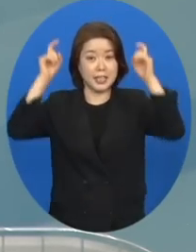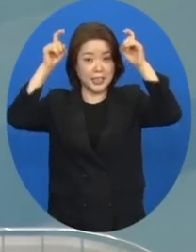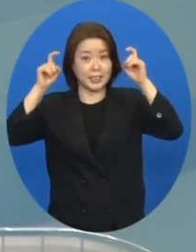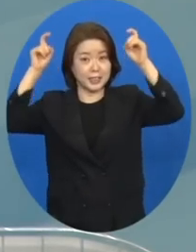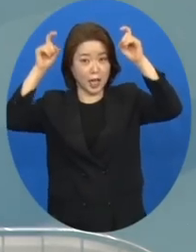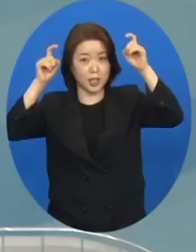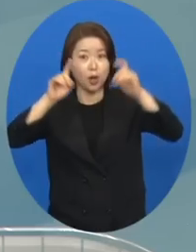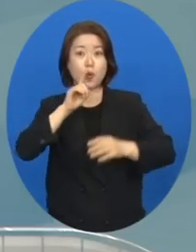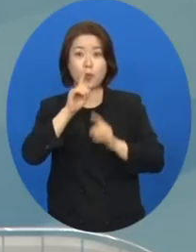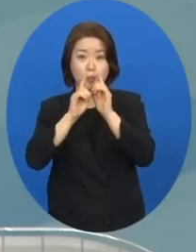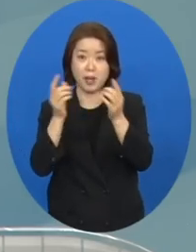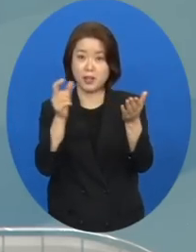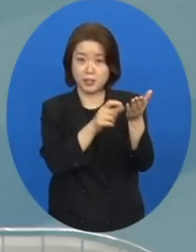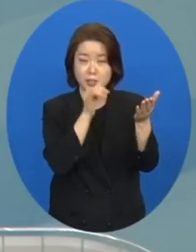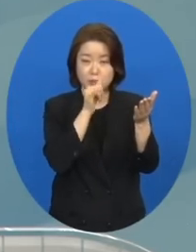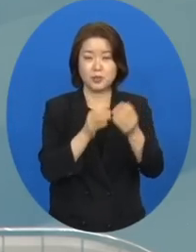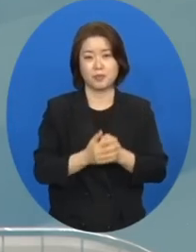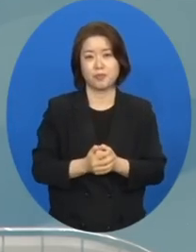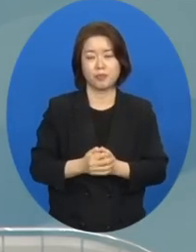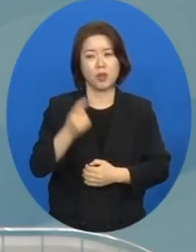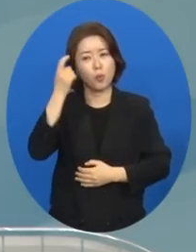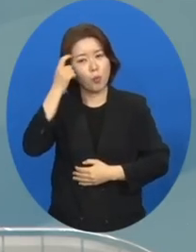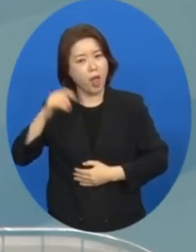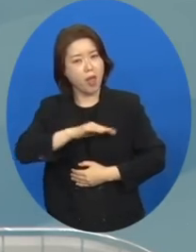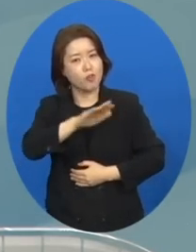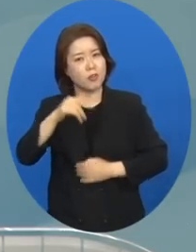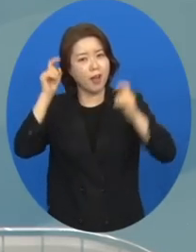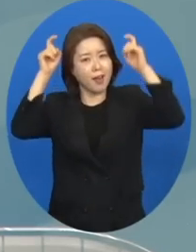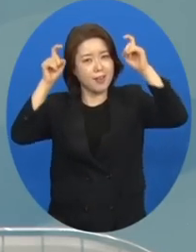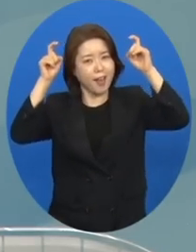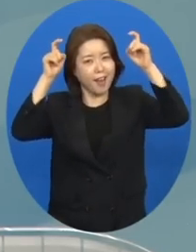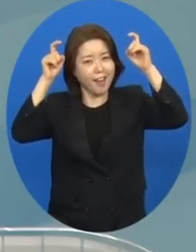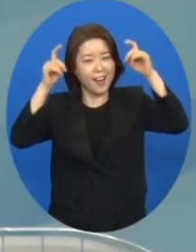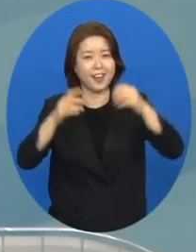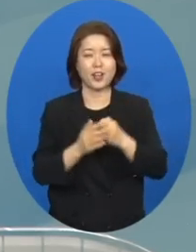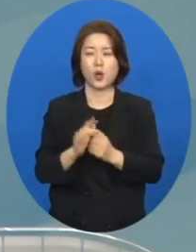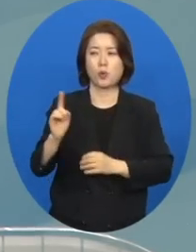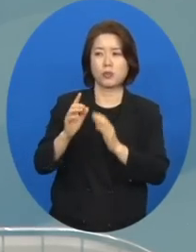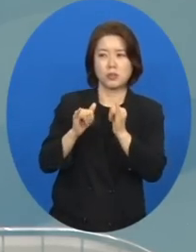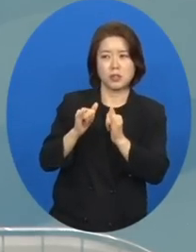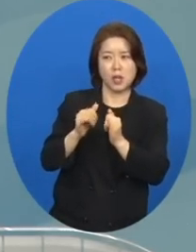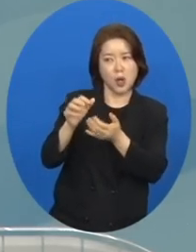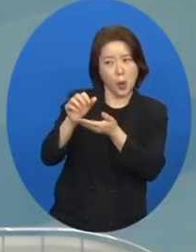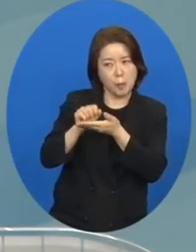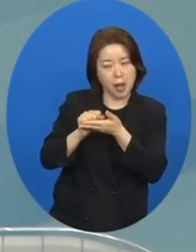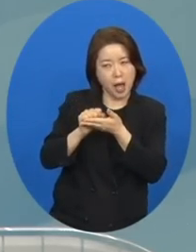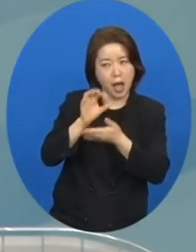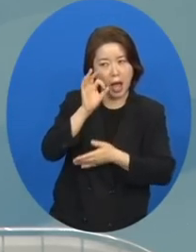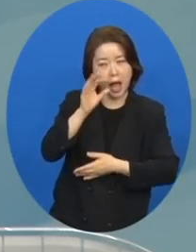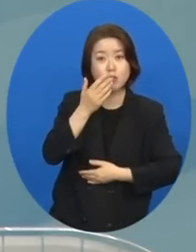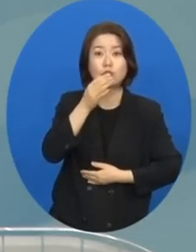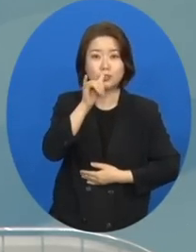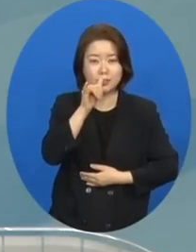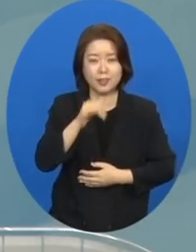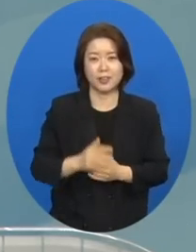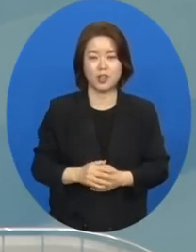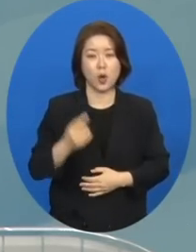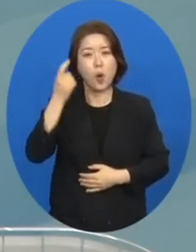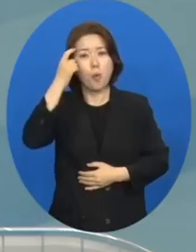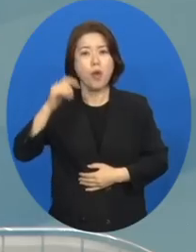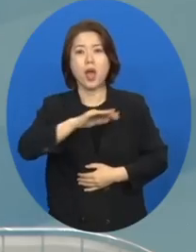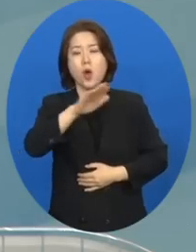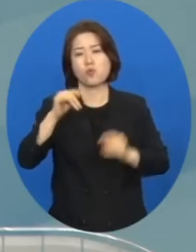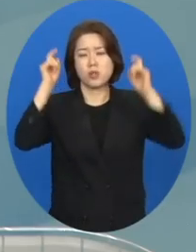겁니다 우리가 왜 양 일까요 어떤 분들은 잘 받아들이지 못할 수도 있는데 우리가 왜 양인지